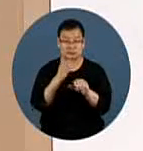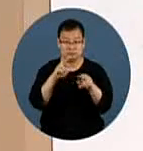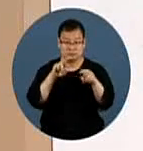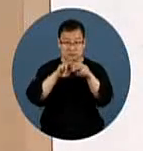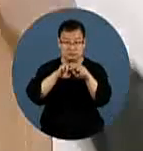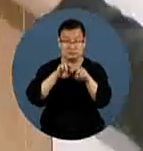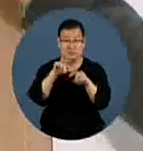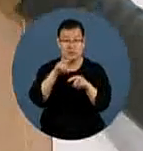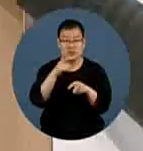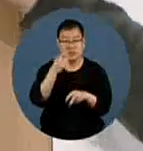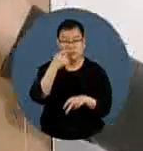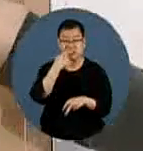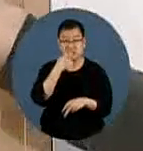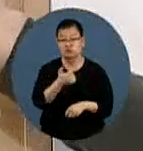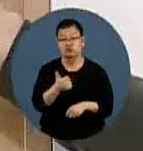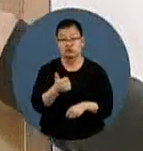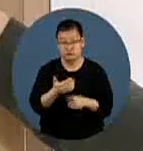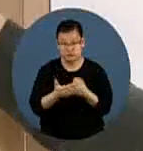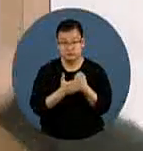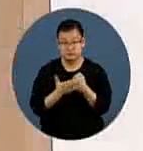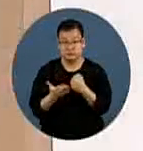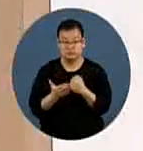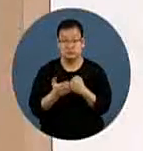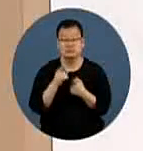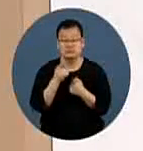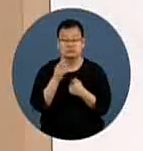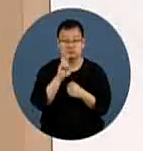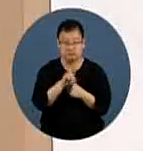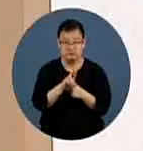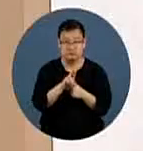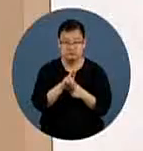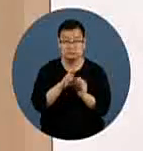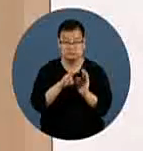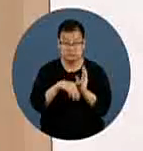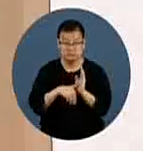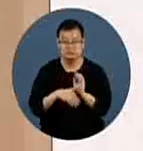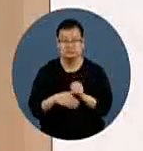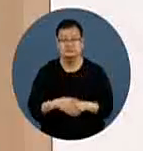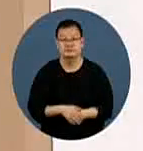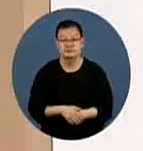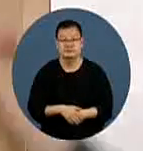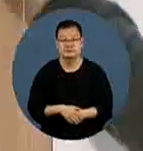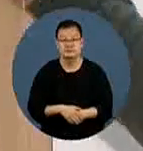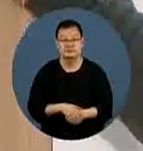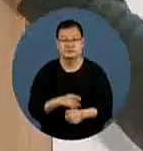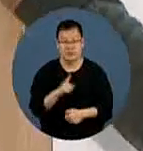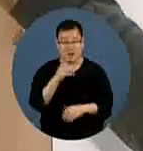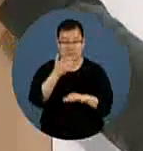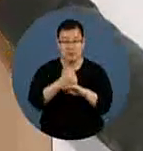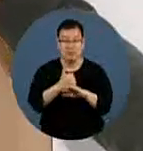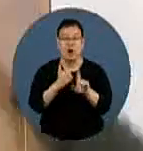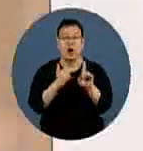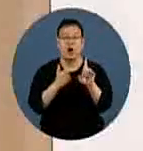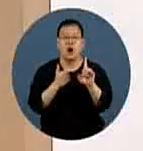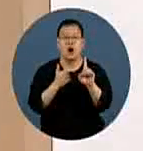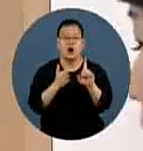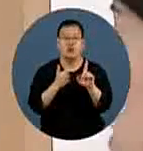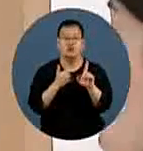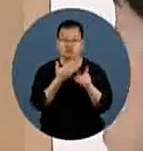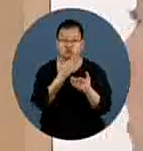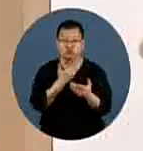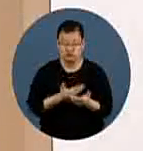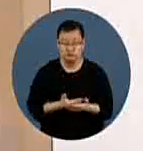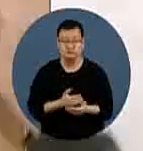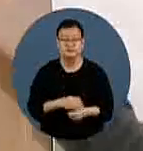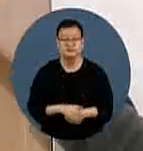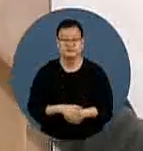백이 잡히기 때문에 백으로서는 이렇게 두어야겠죠. 자, 이제 마지막 관문만이 남아 있는데요.